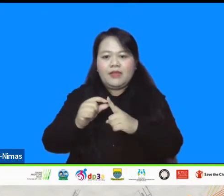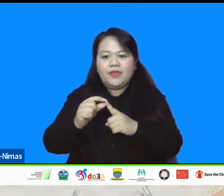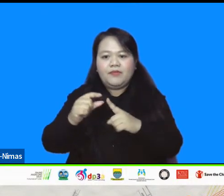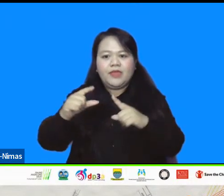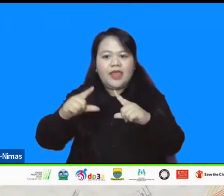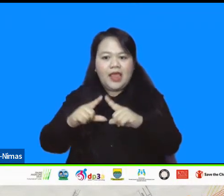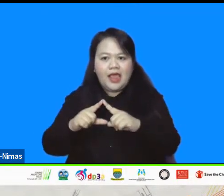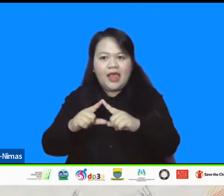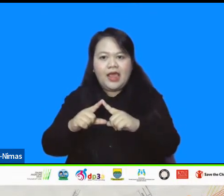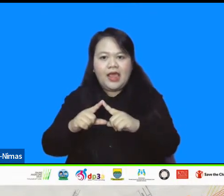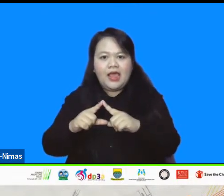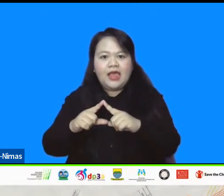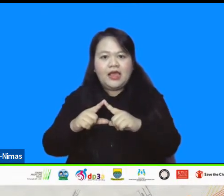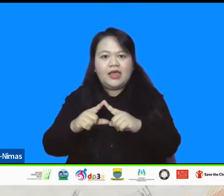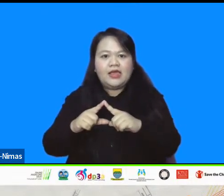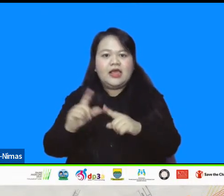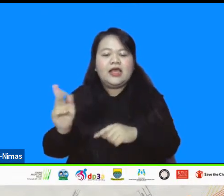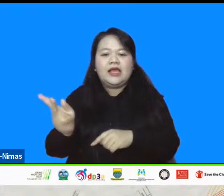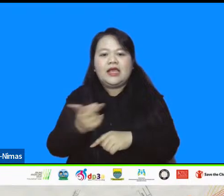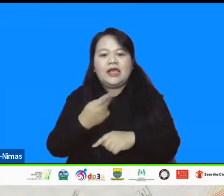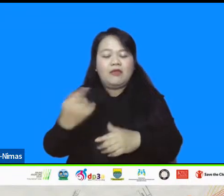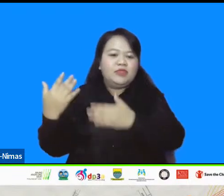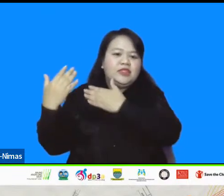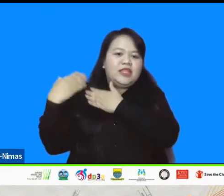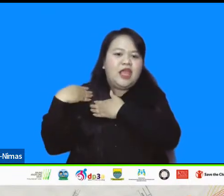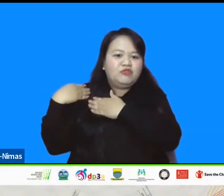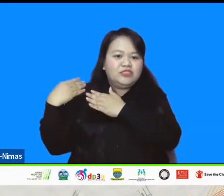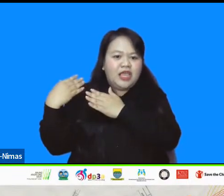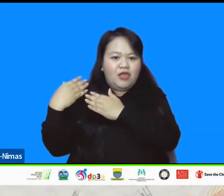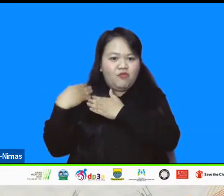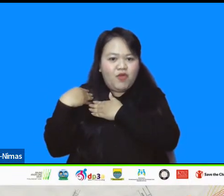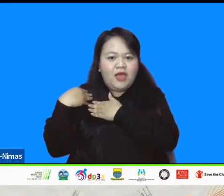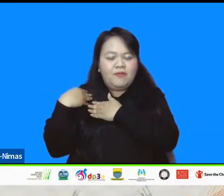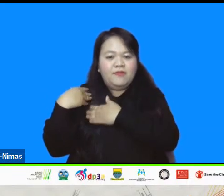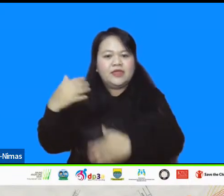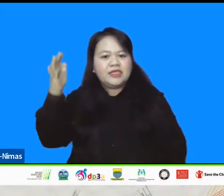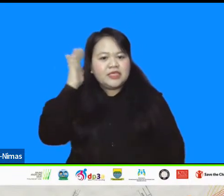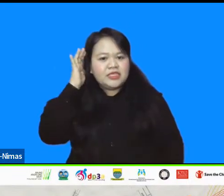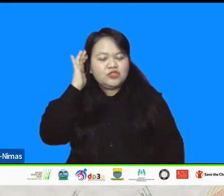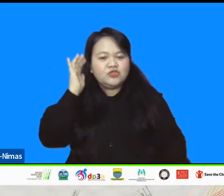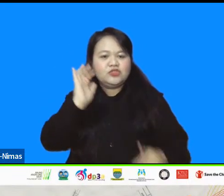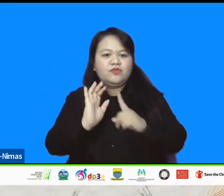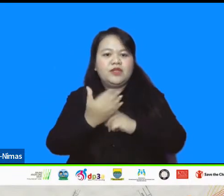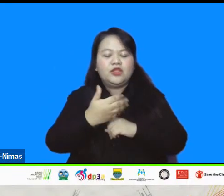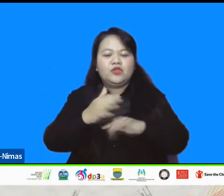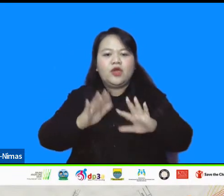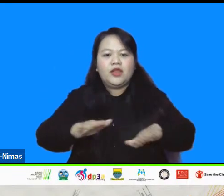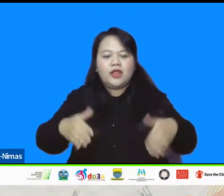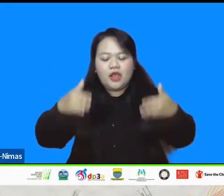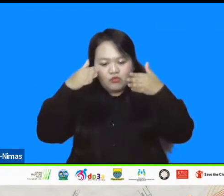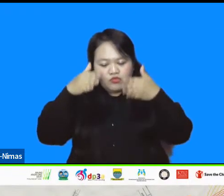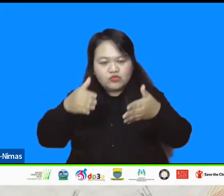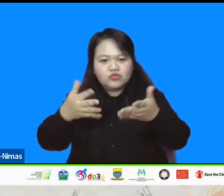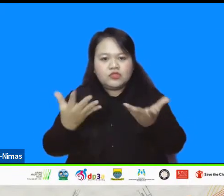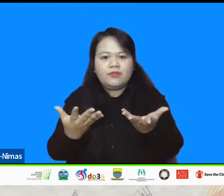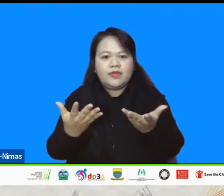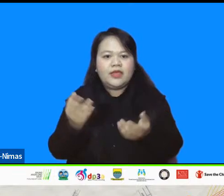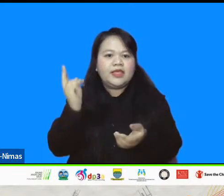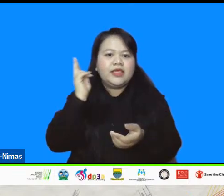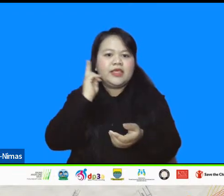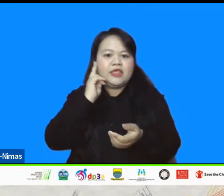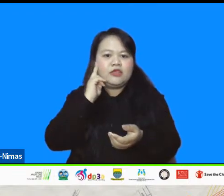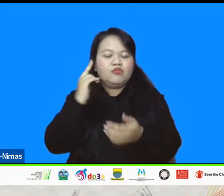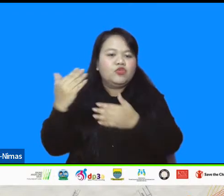PPPA, tentunya kami selaku penanggung jawab ya isu perlindungan anak dan khususnya juga Bunda nih